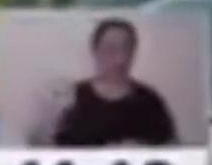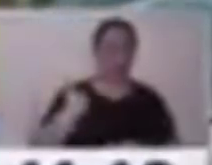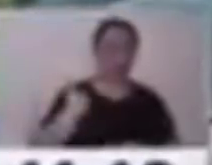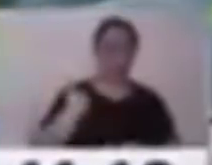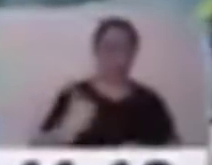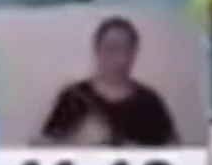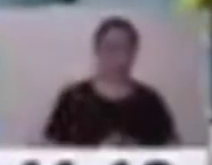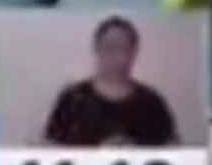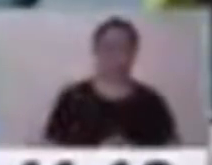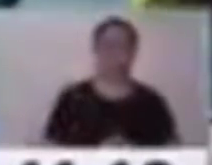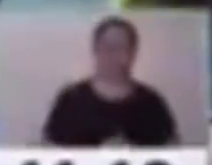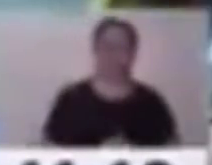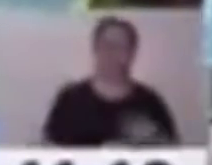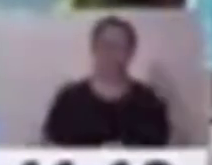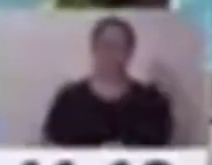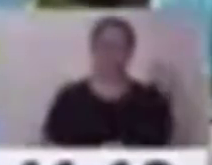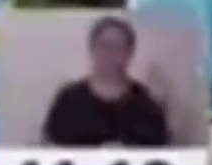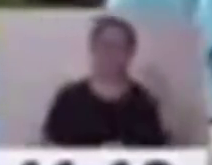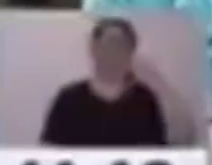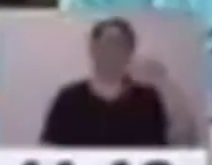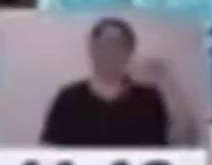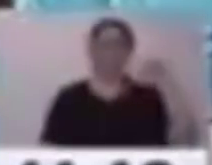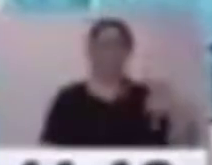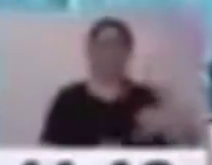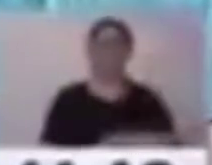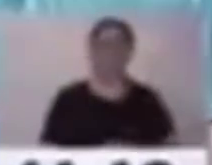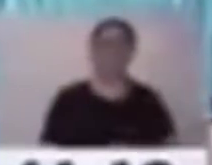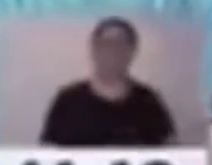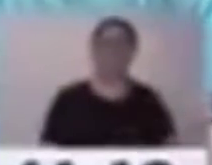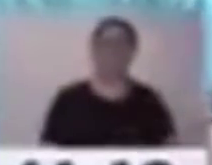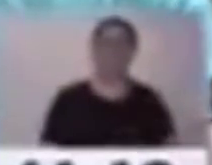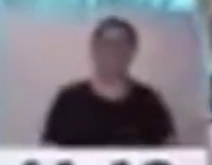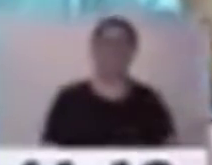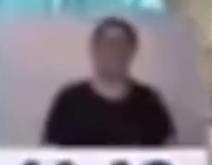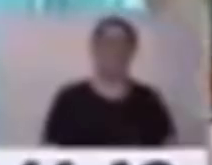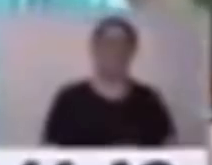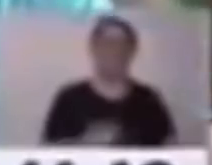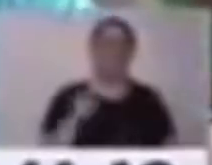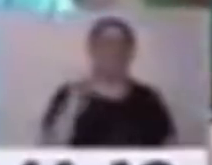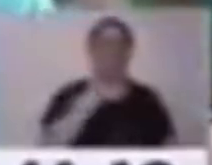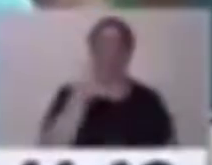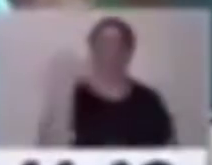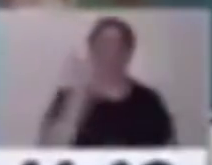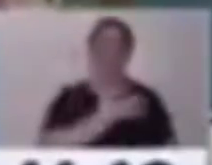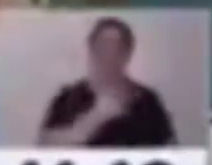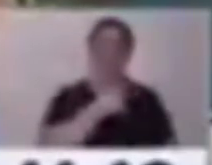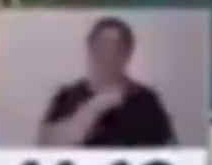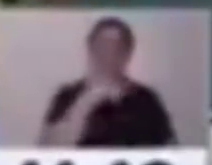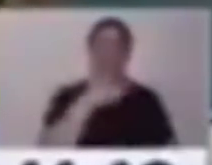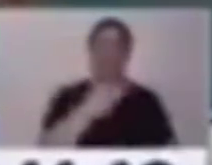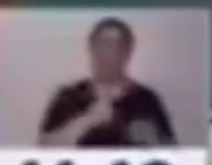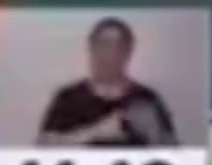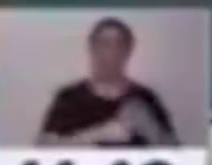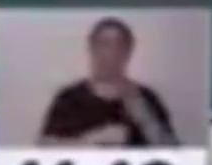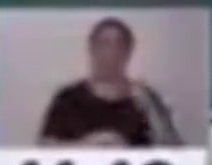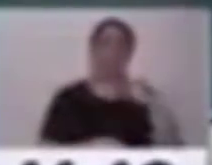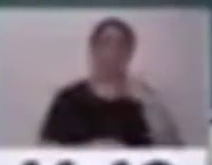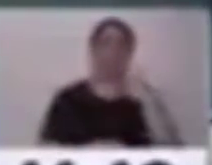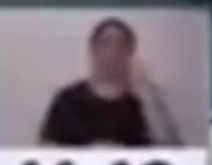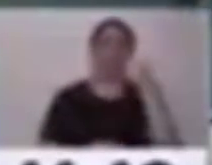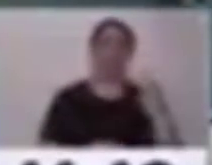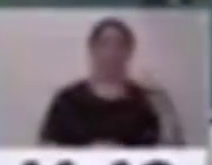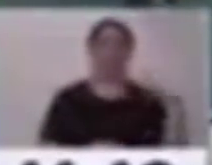na mga beneficiaries na nasa hard to reach o yung mga geographically isolated